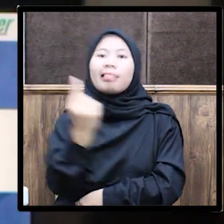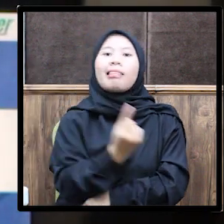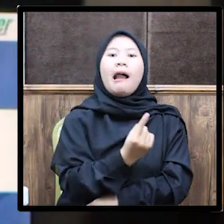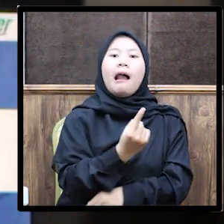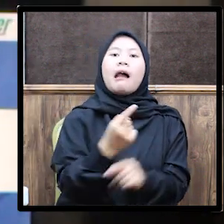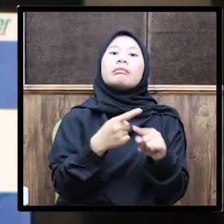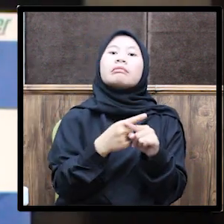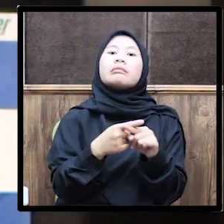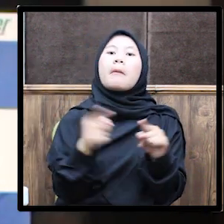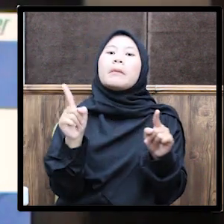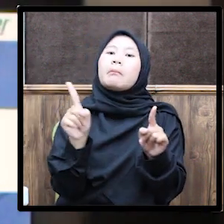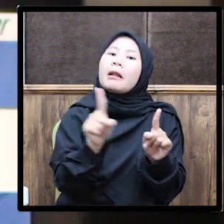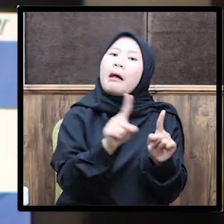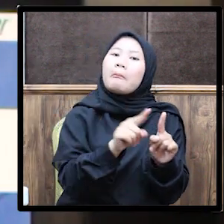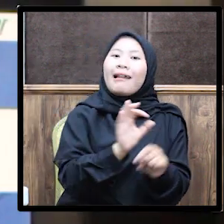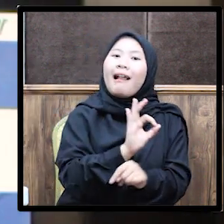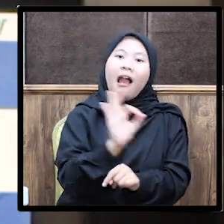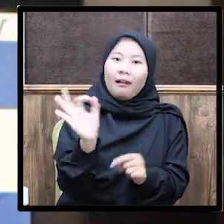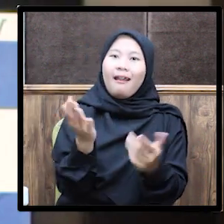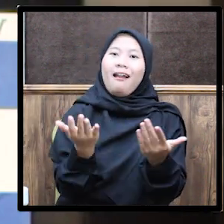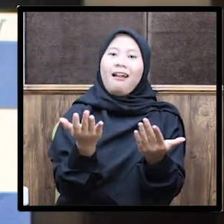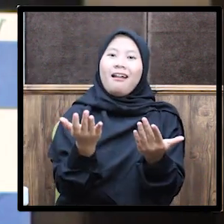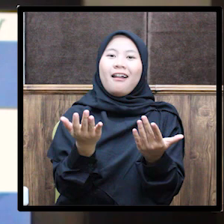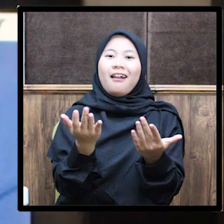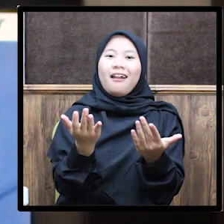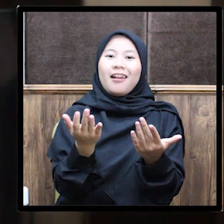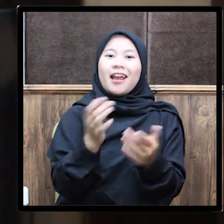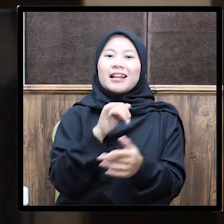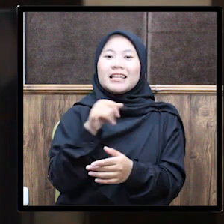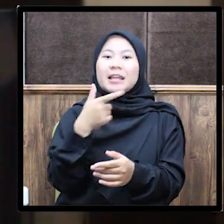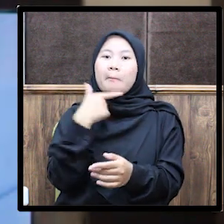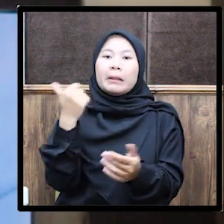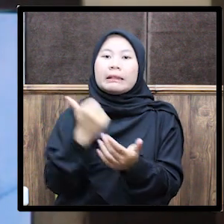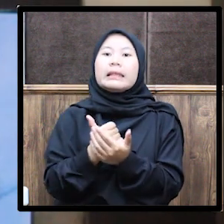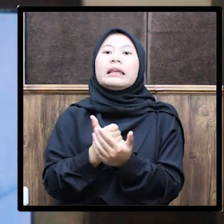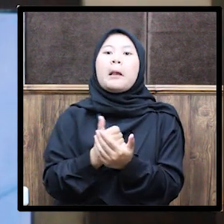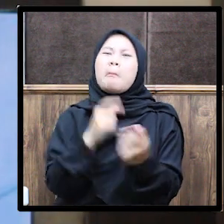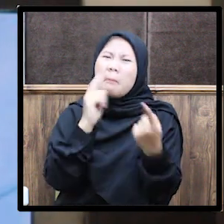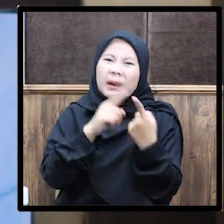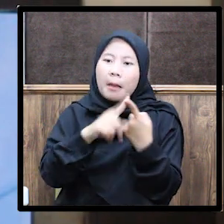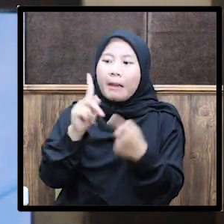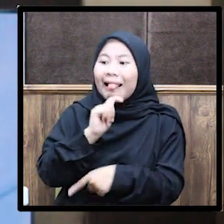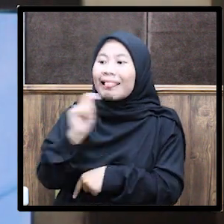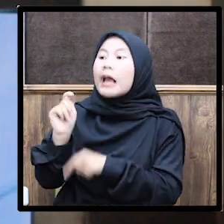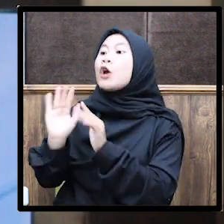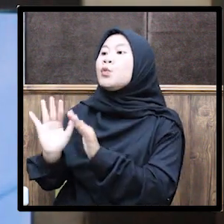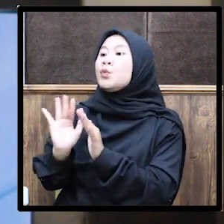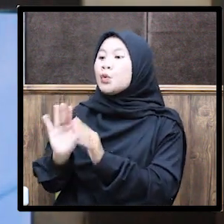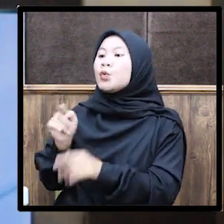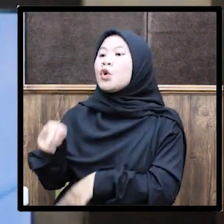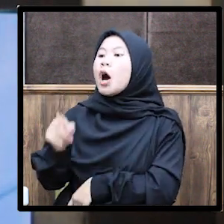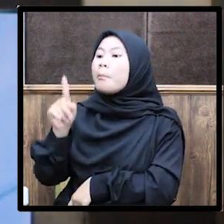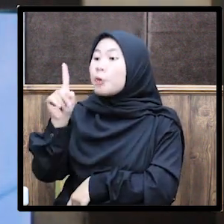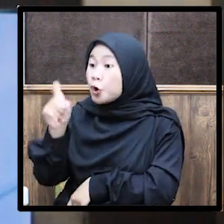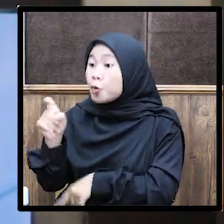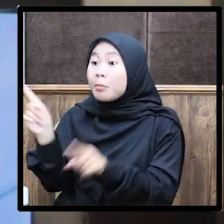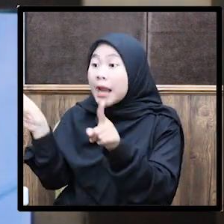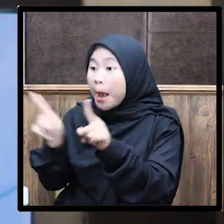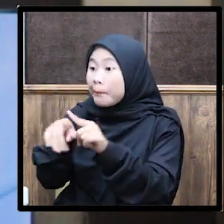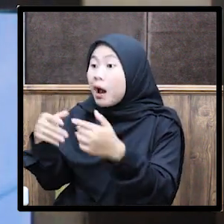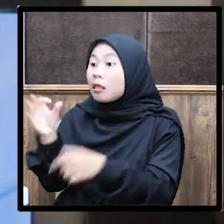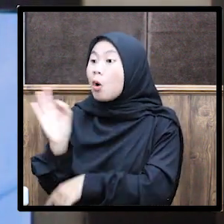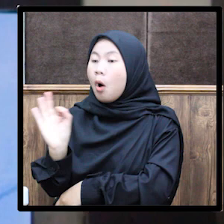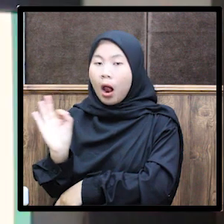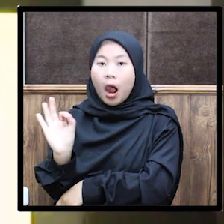Poin penting harus ditawari, nggak boleh memaksa, harus mereka yang mau. Kalau sudah membawa pendamping dari rumah, ya itu yang